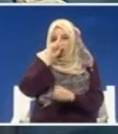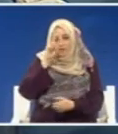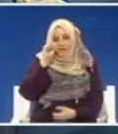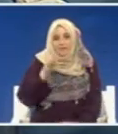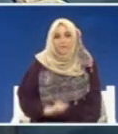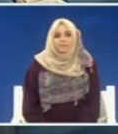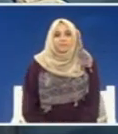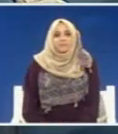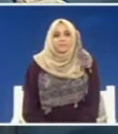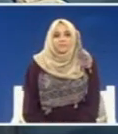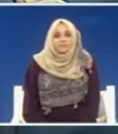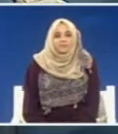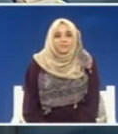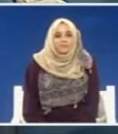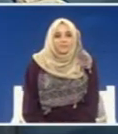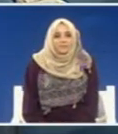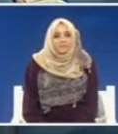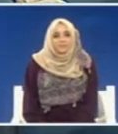أيوة